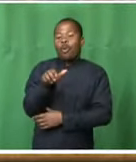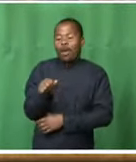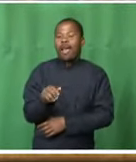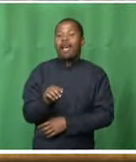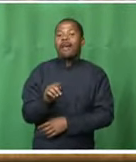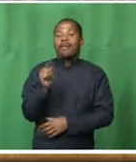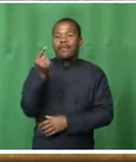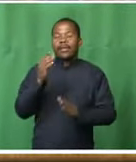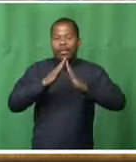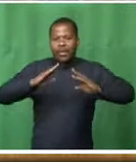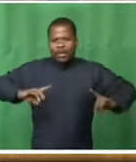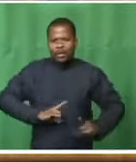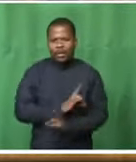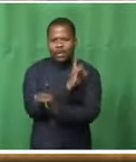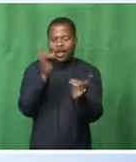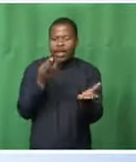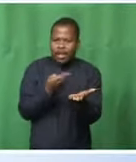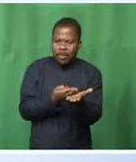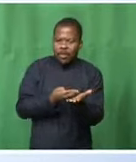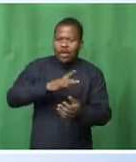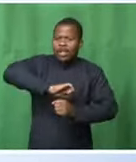kombiko lwesuka itiko letempilo.